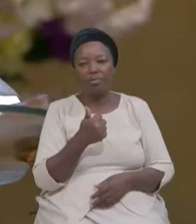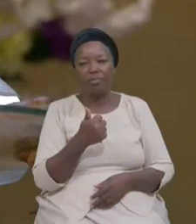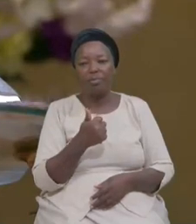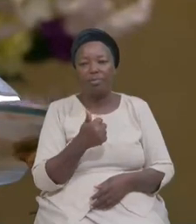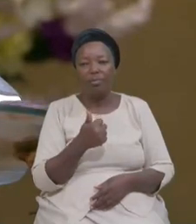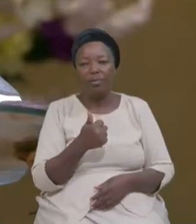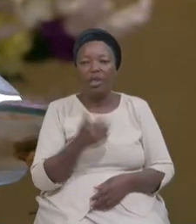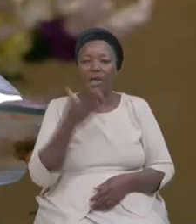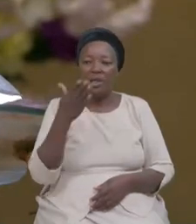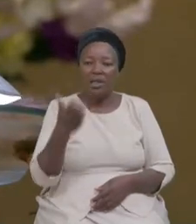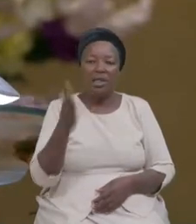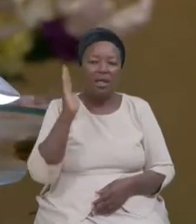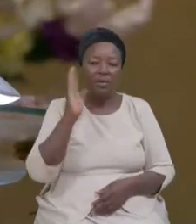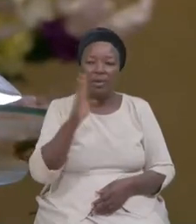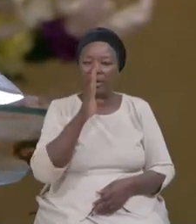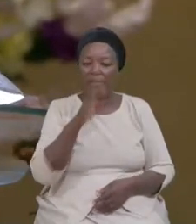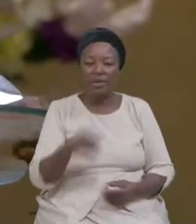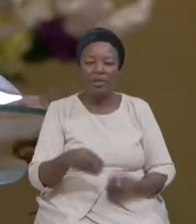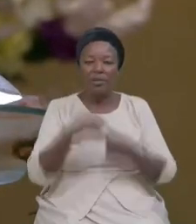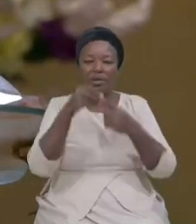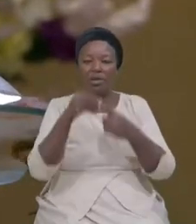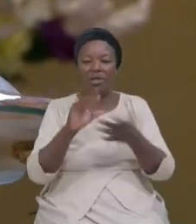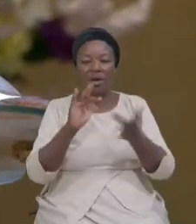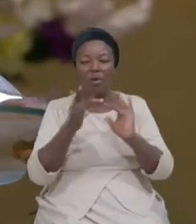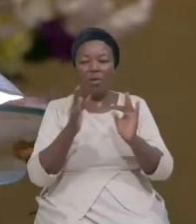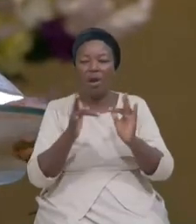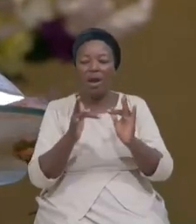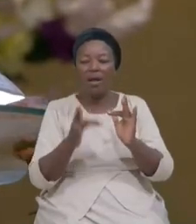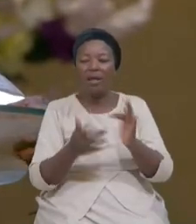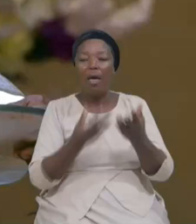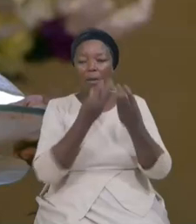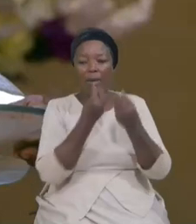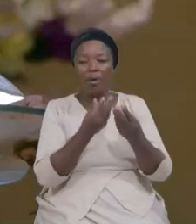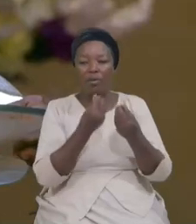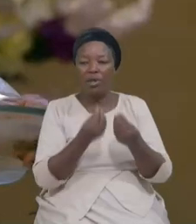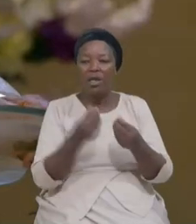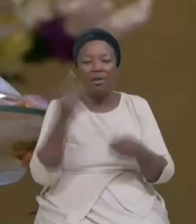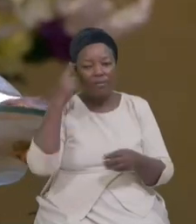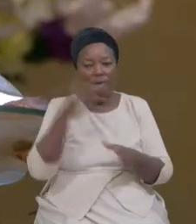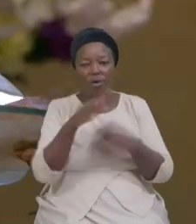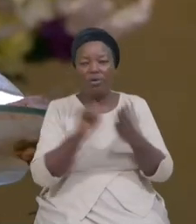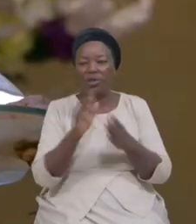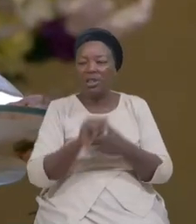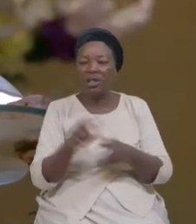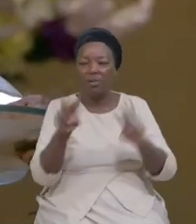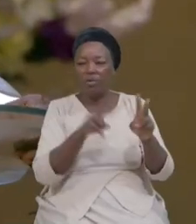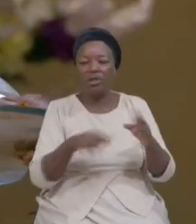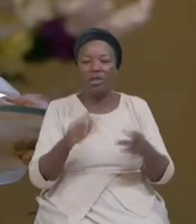Il y aura un banquet spécial en ligne. Pour ceux qui sont en ligne, Et qu'un donne leur vie au